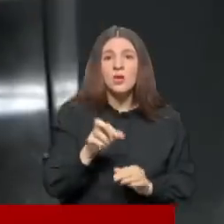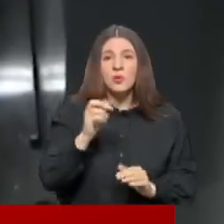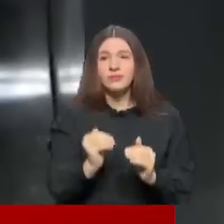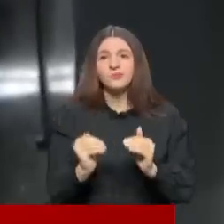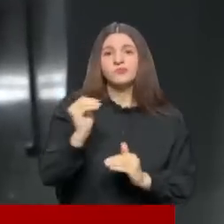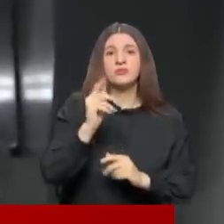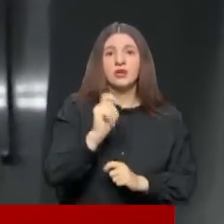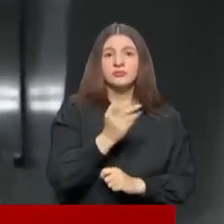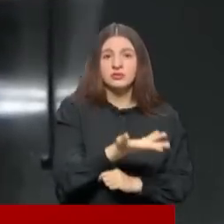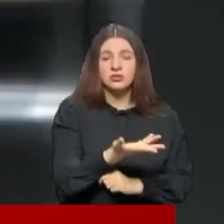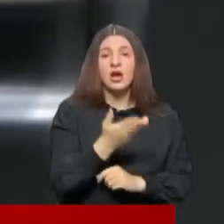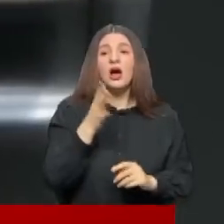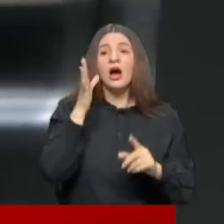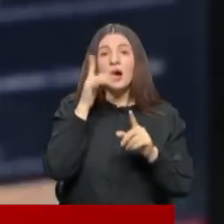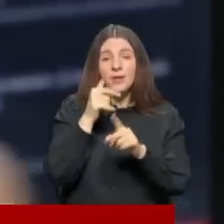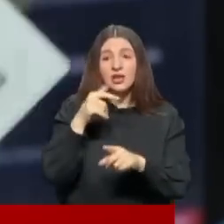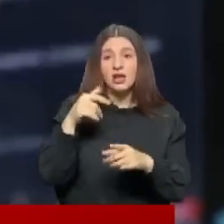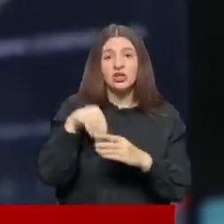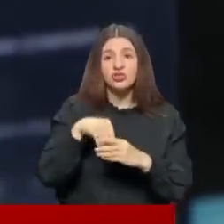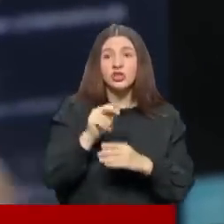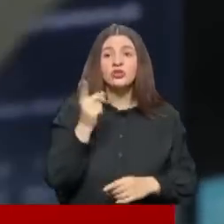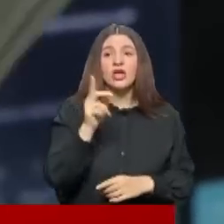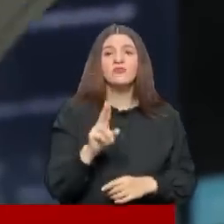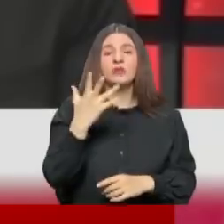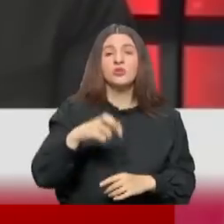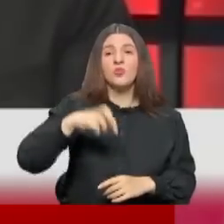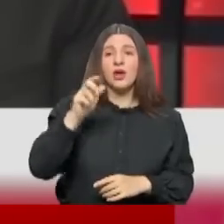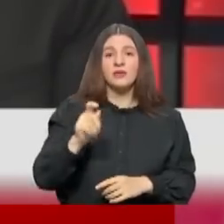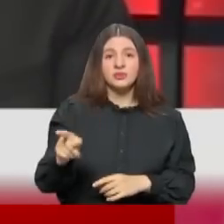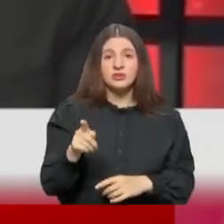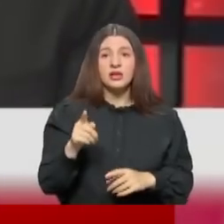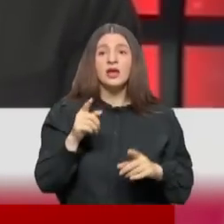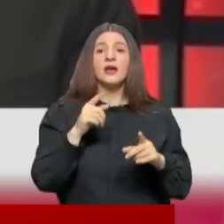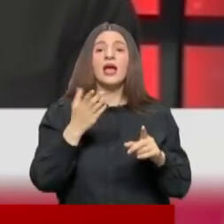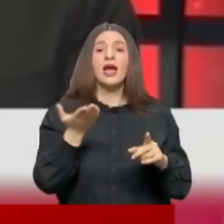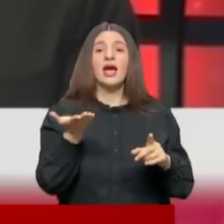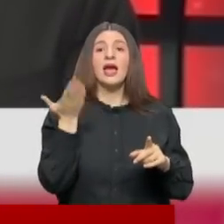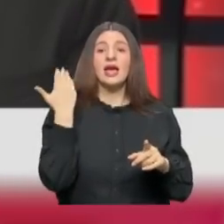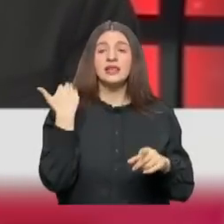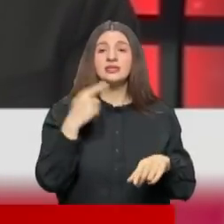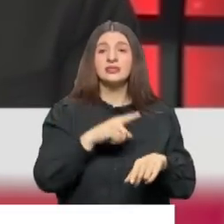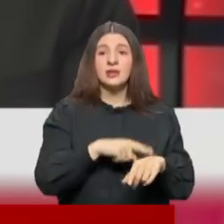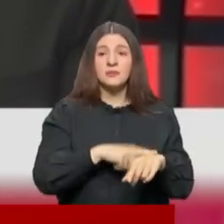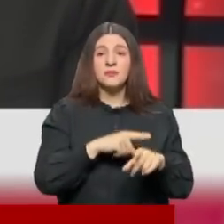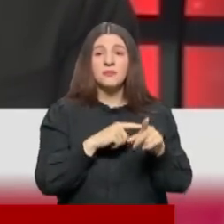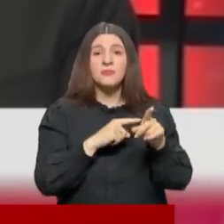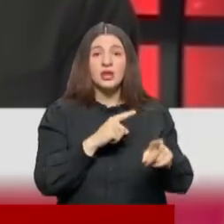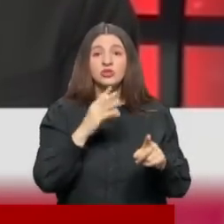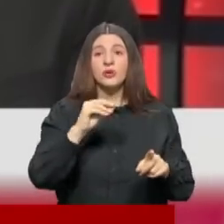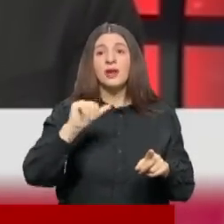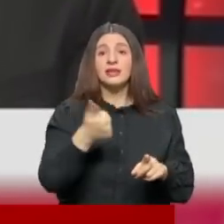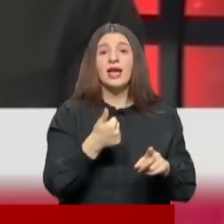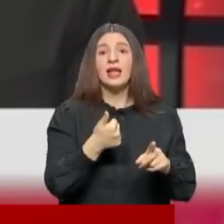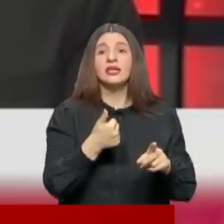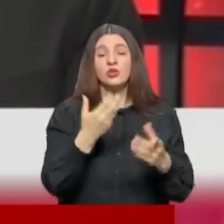puan faiz artırımı yaptı. Amerika ve Çin 75'er bas puan. Eski dönemde Maalesef Türk parası çok